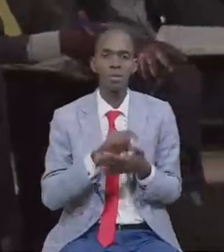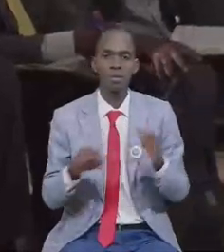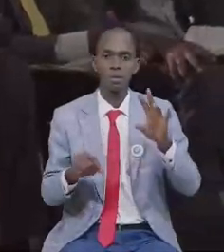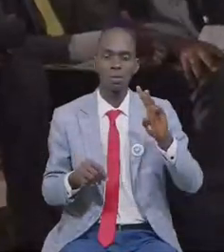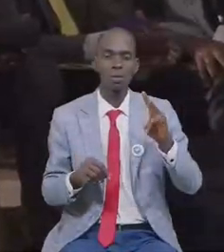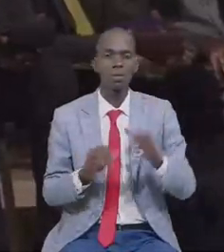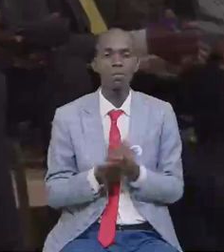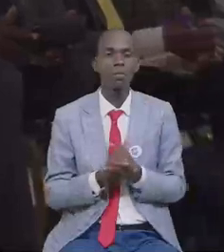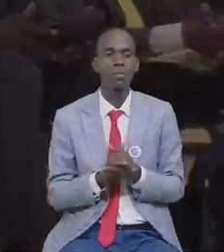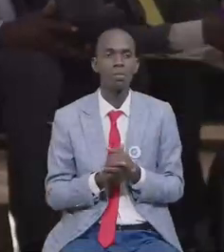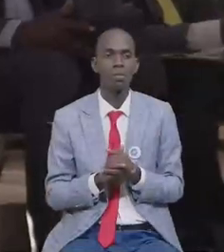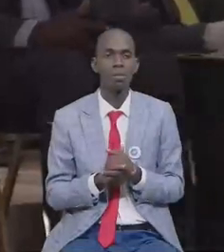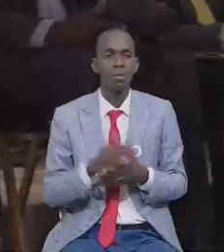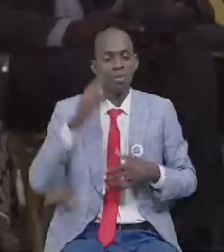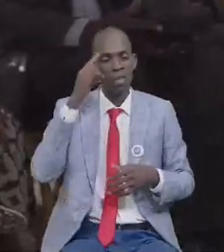Car